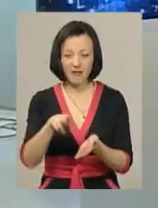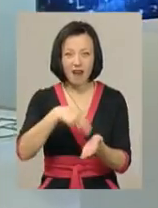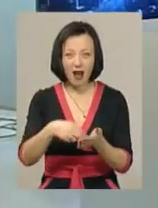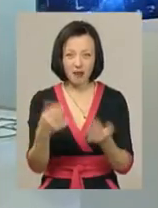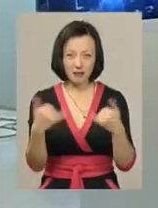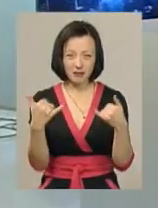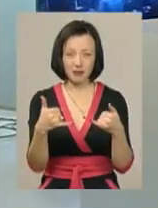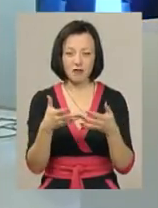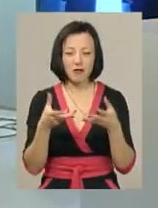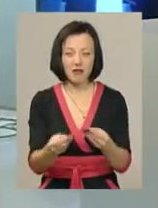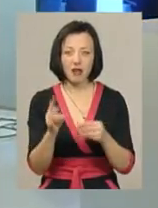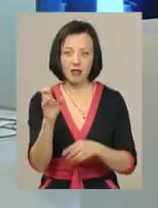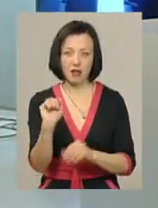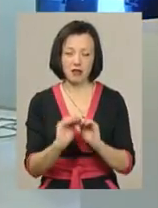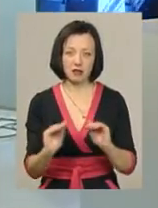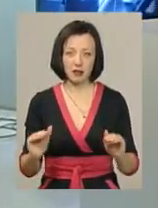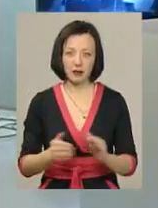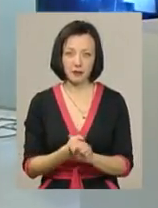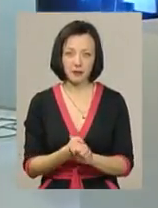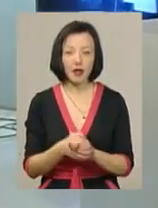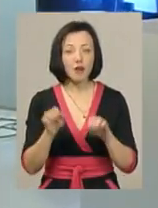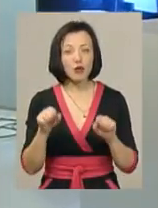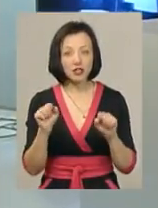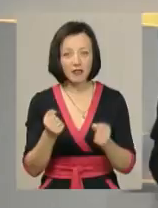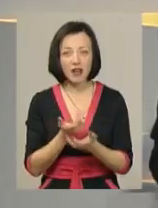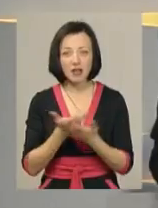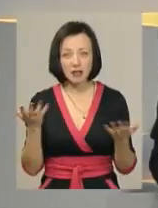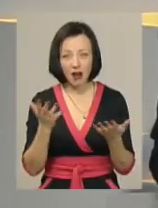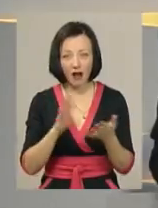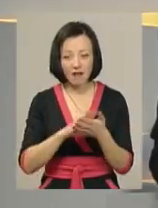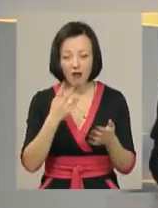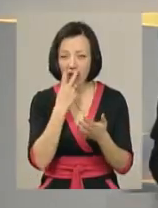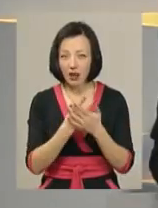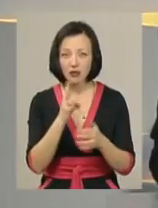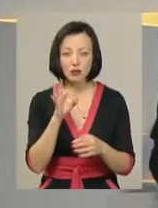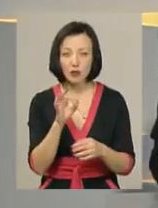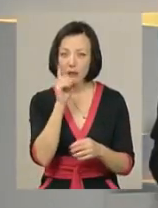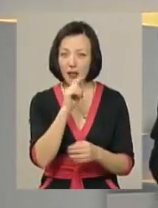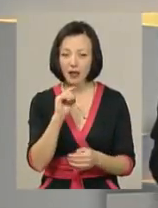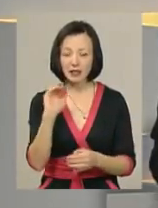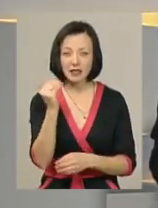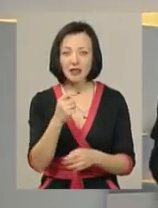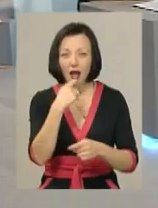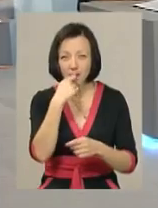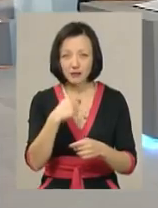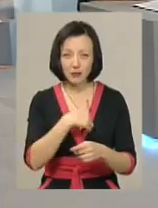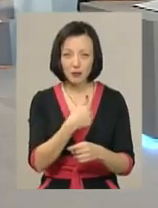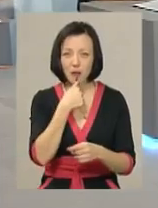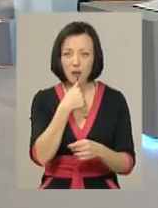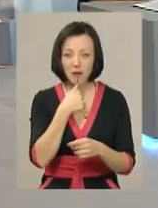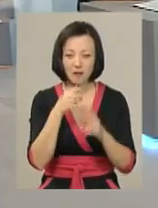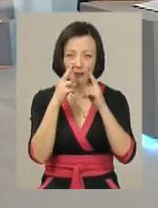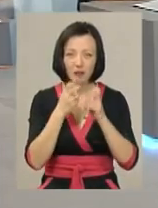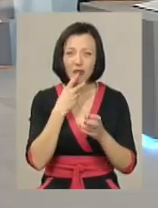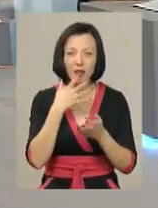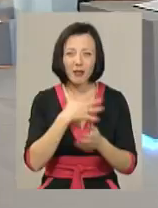дуже сильно впливає на дітей так да воно можливо і яскраво виглядає але маленька дитина вона все тягне до рота вона все